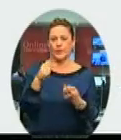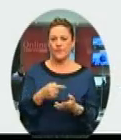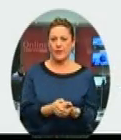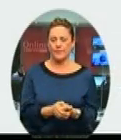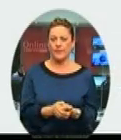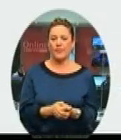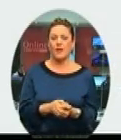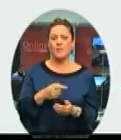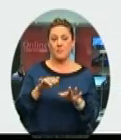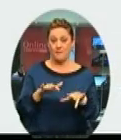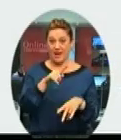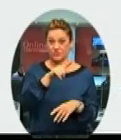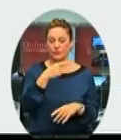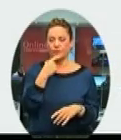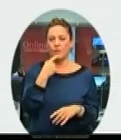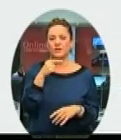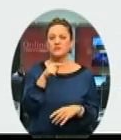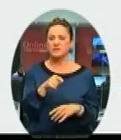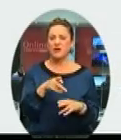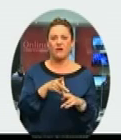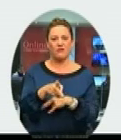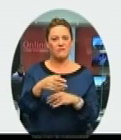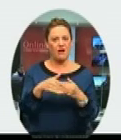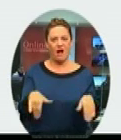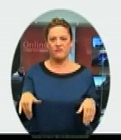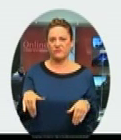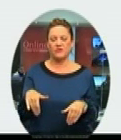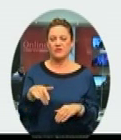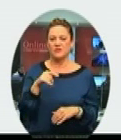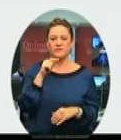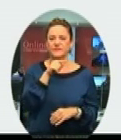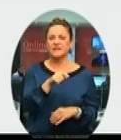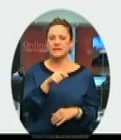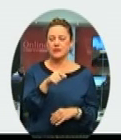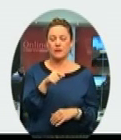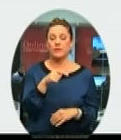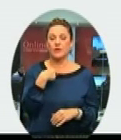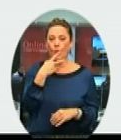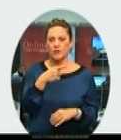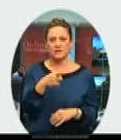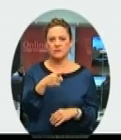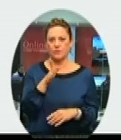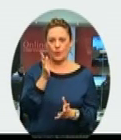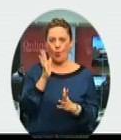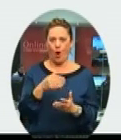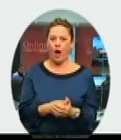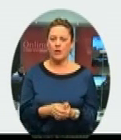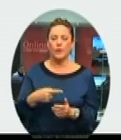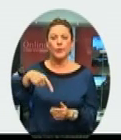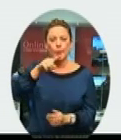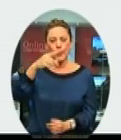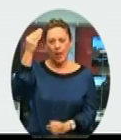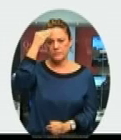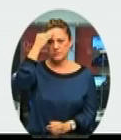כתב מדובר בחציית כף שחור ואני רואה בחומרה רבה את הפרסומים הללו כולנו זוכרים היטב לאן